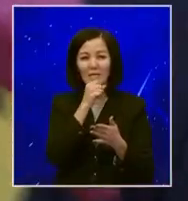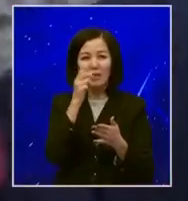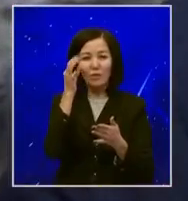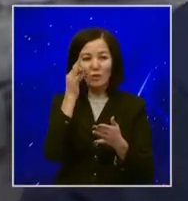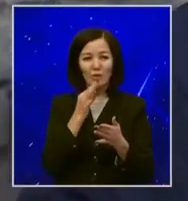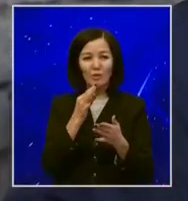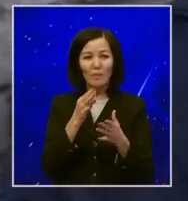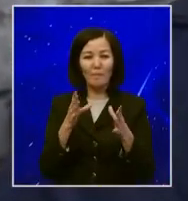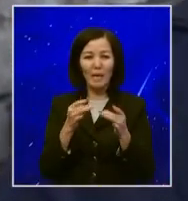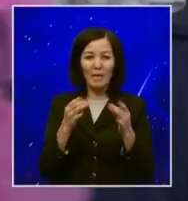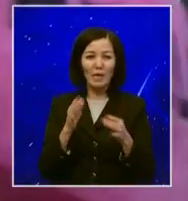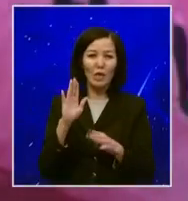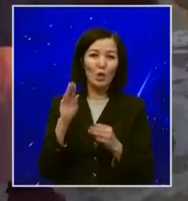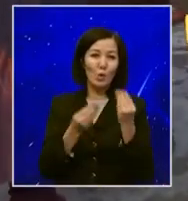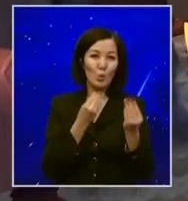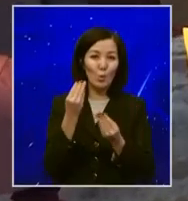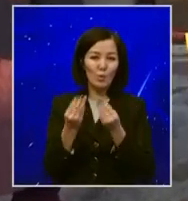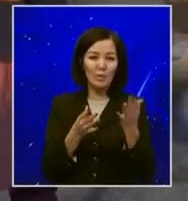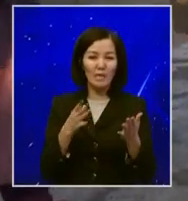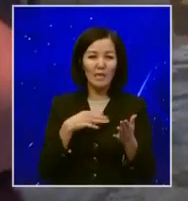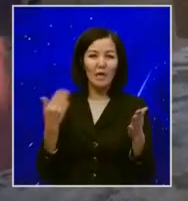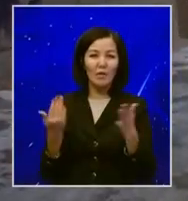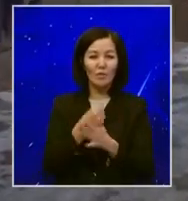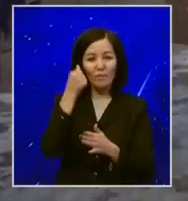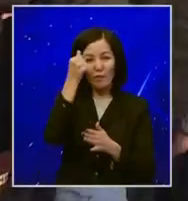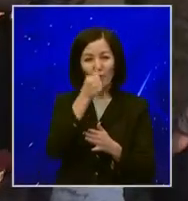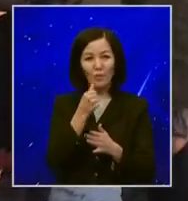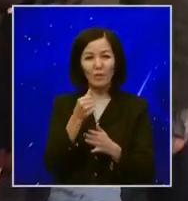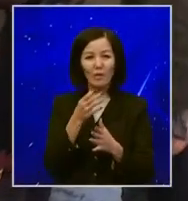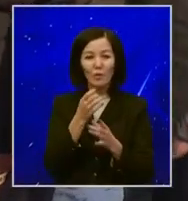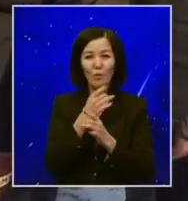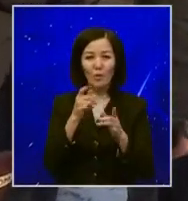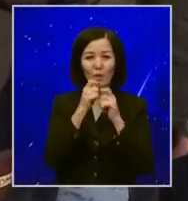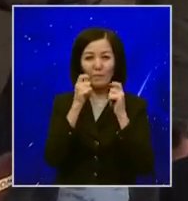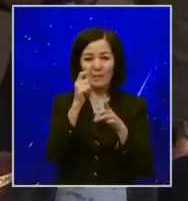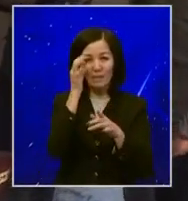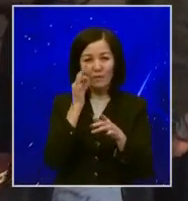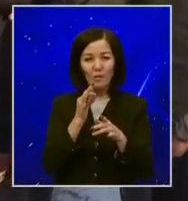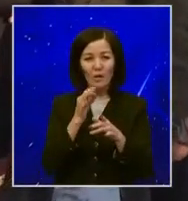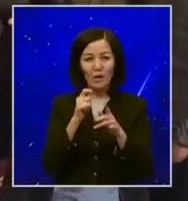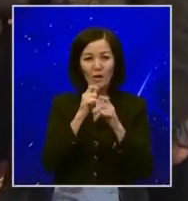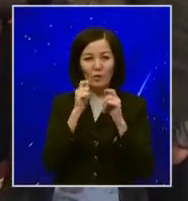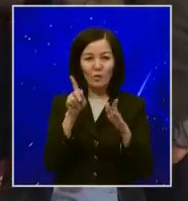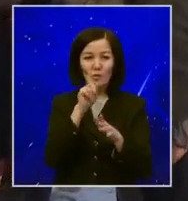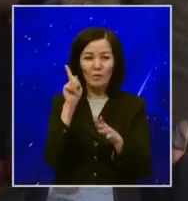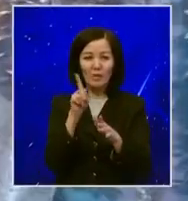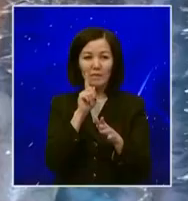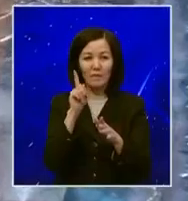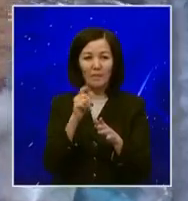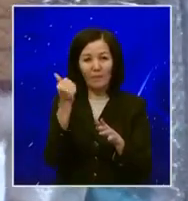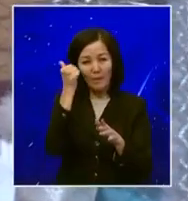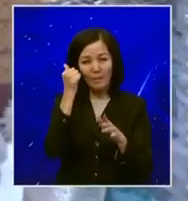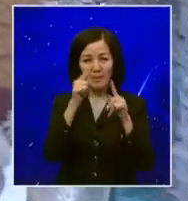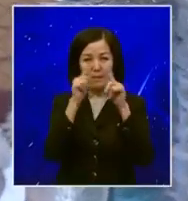сладости и мягкие игрушки. Кстати, помимо новогодних подарков в виде кулька, добрые зимние волшебники вручили юным детишкам памятки